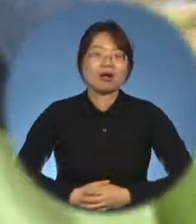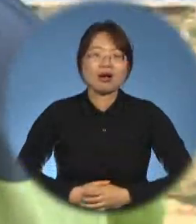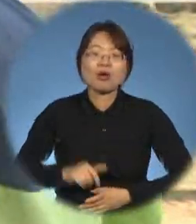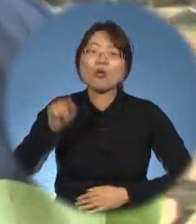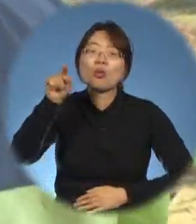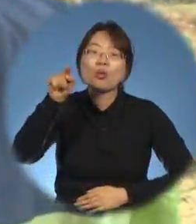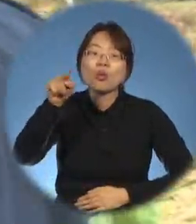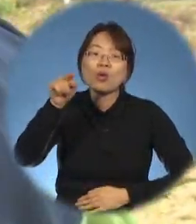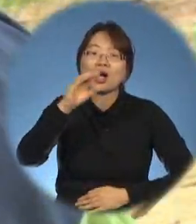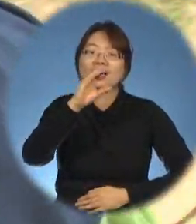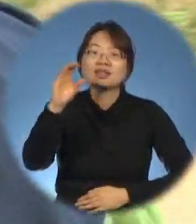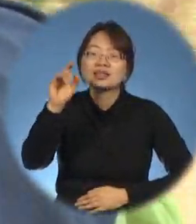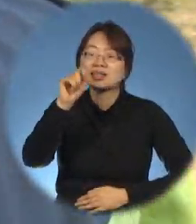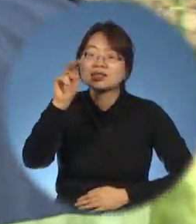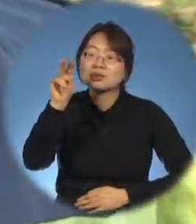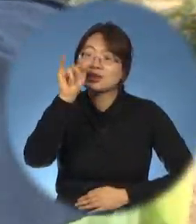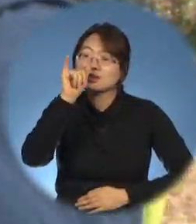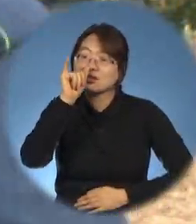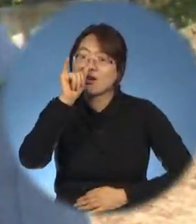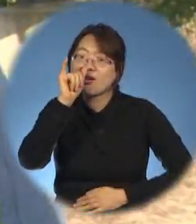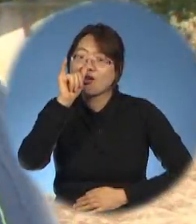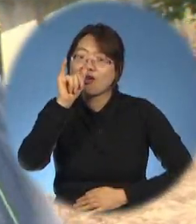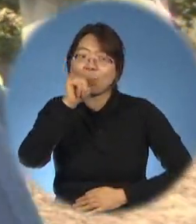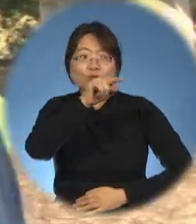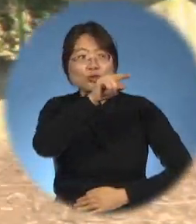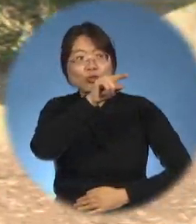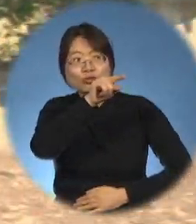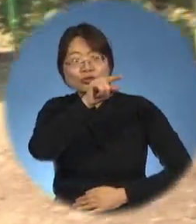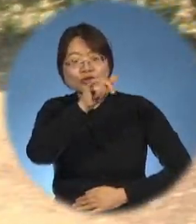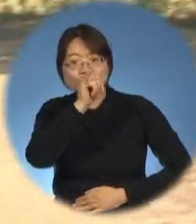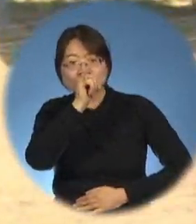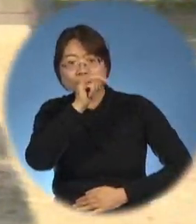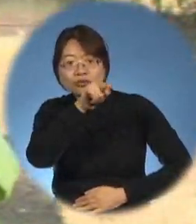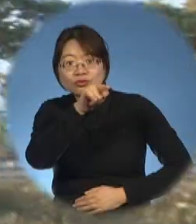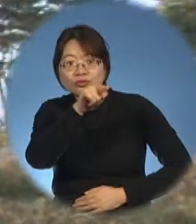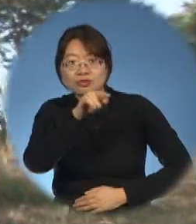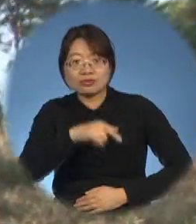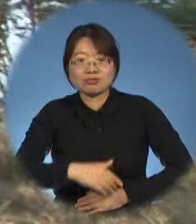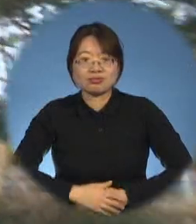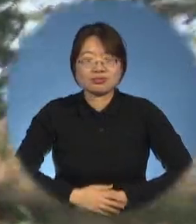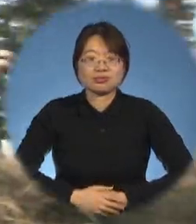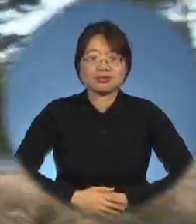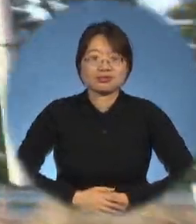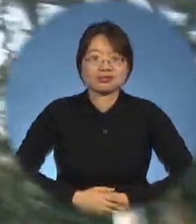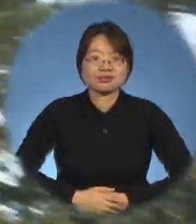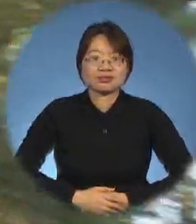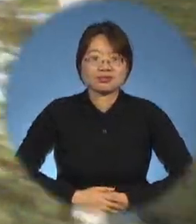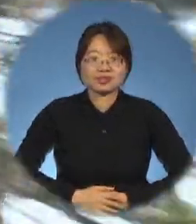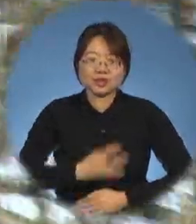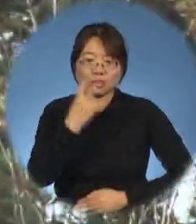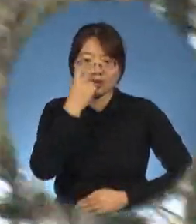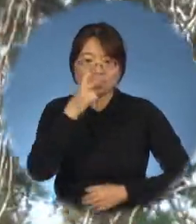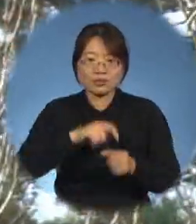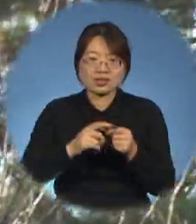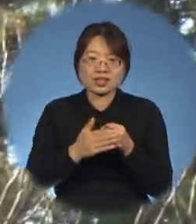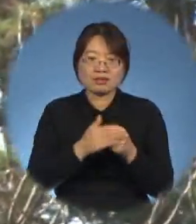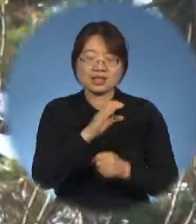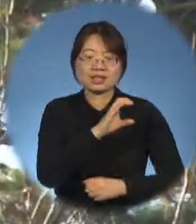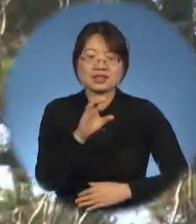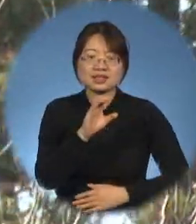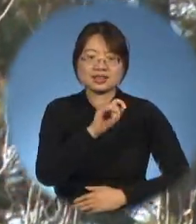흘러 시스템을 조조 카메라는 조합이었다 뭐 발전기 관리 하려 설치한 cctv